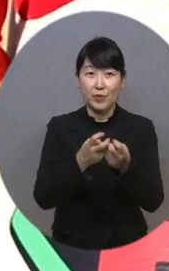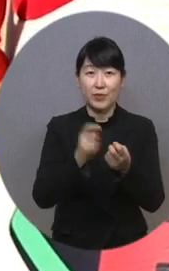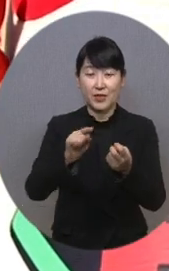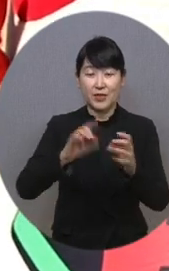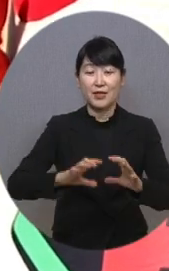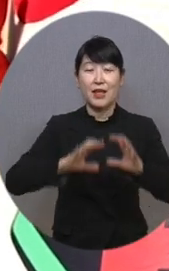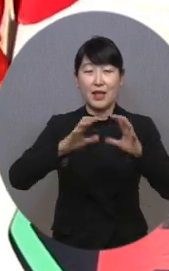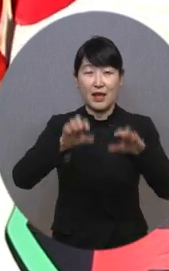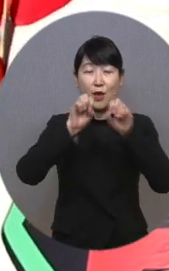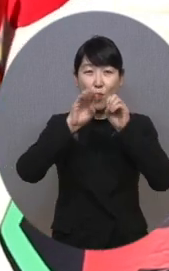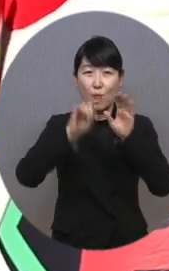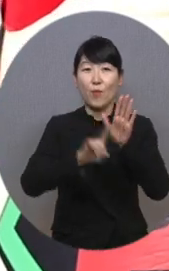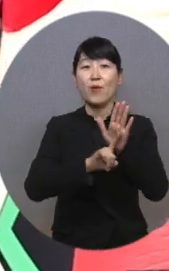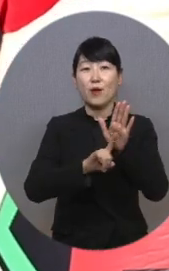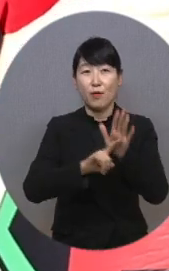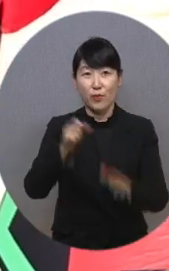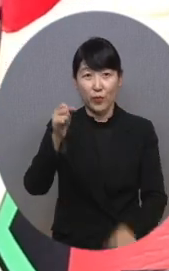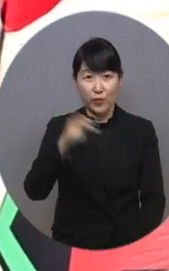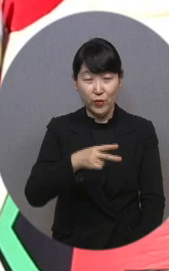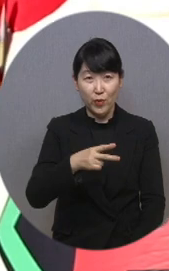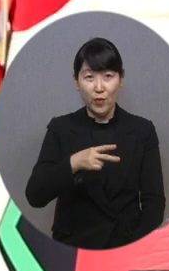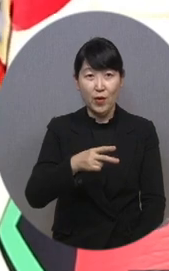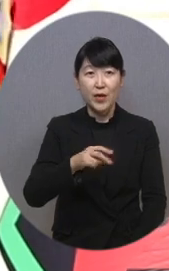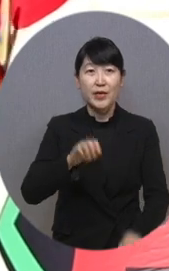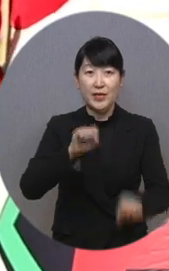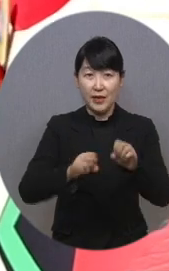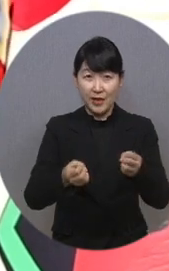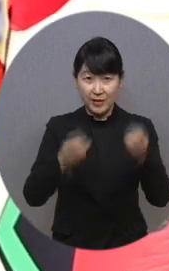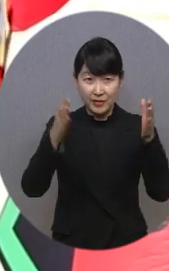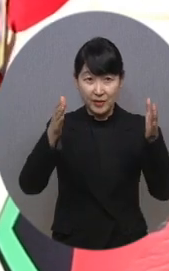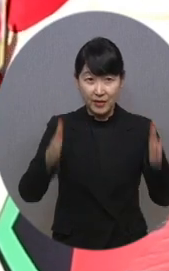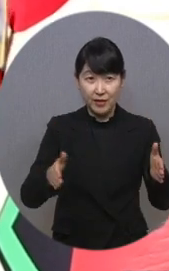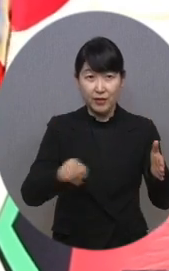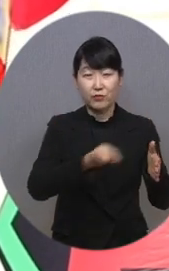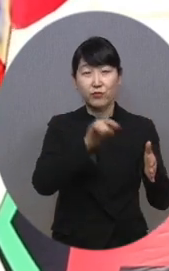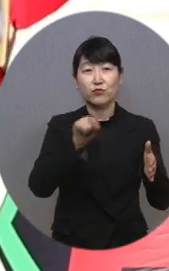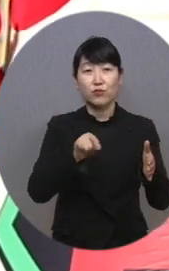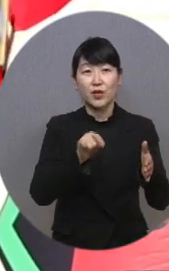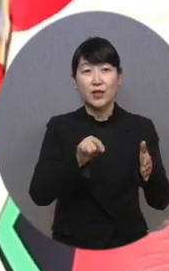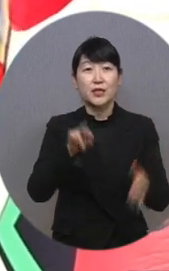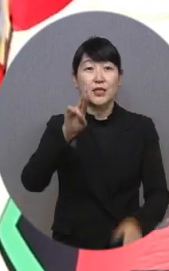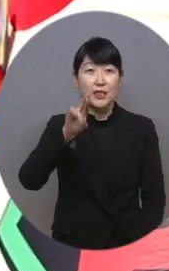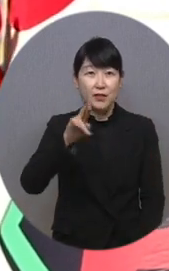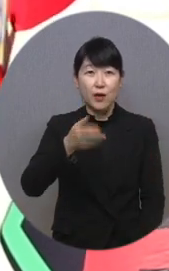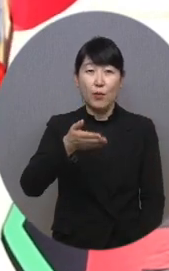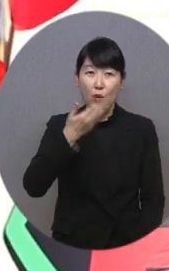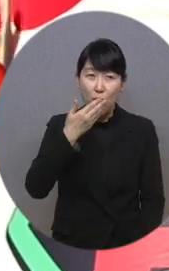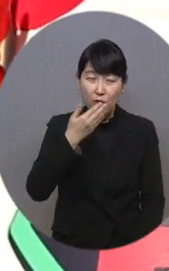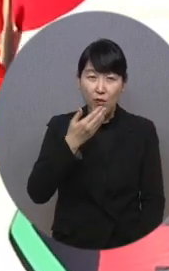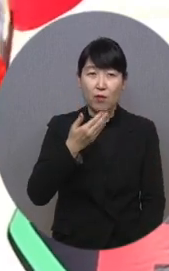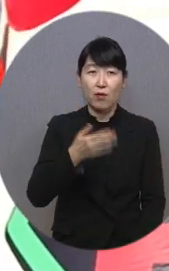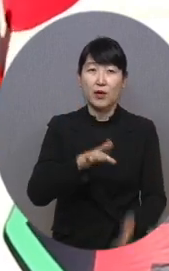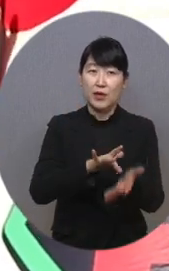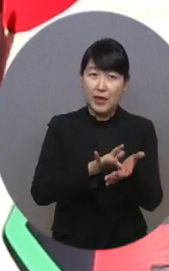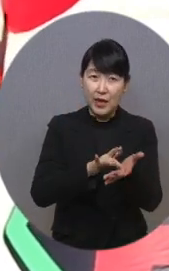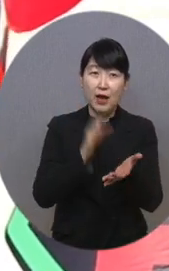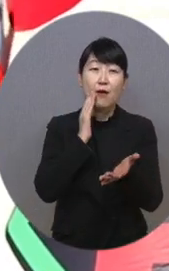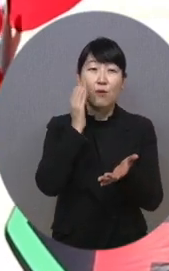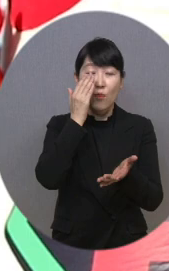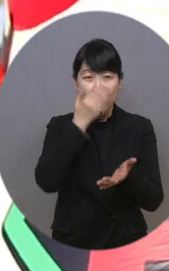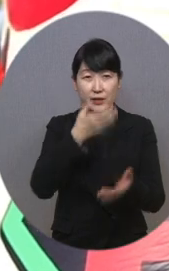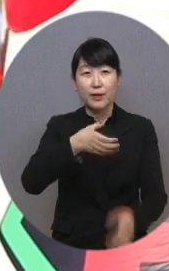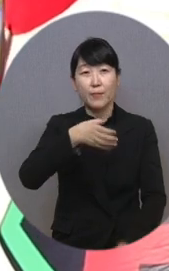하고, 또 인삼 엑스포 기간 중에 인삼이 식용로서뿐만 아니라 의약품, 화장품, 음료,